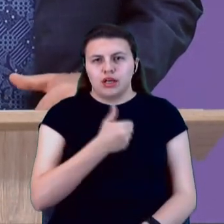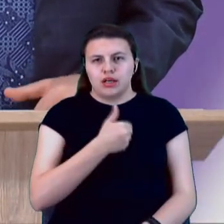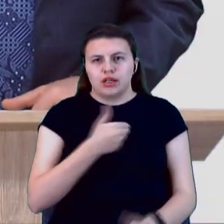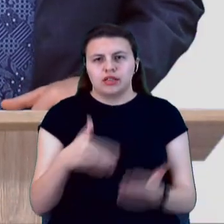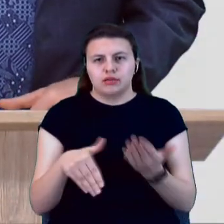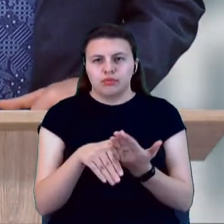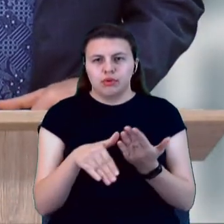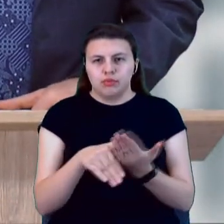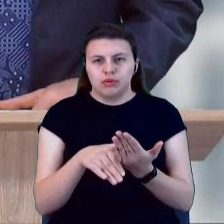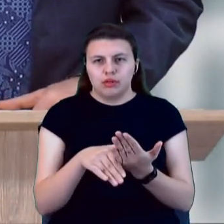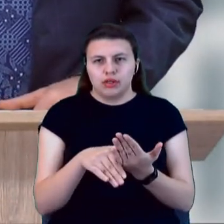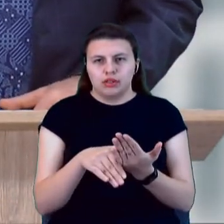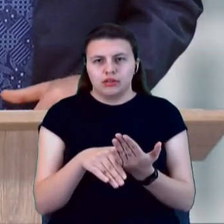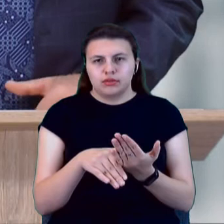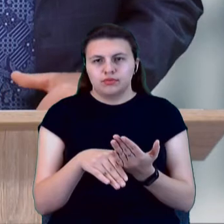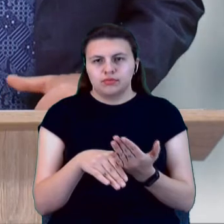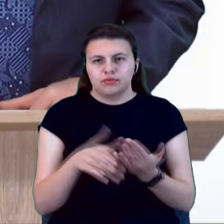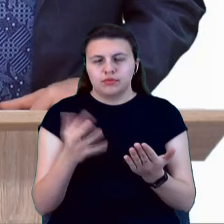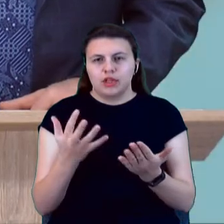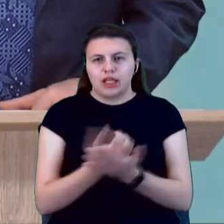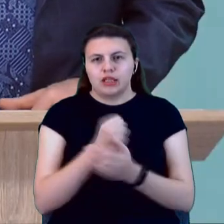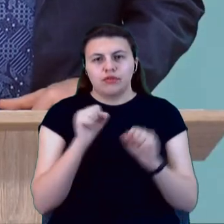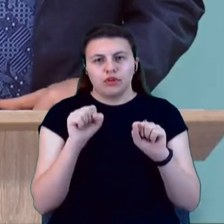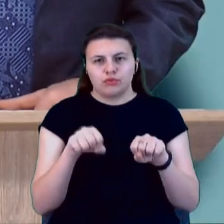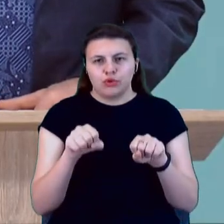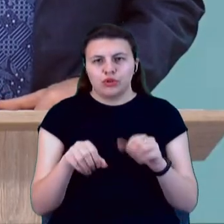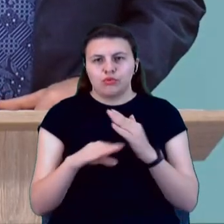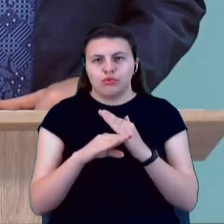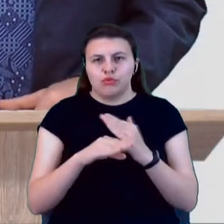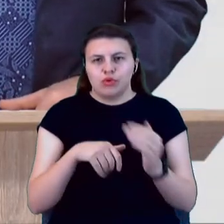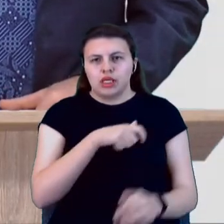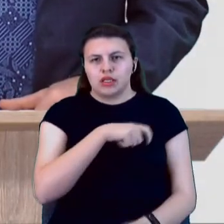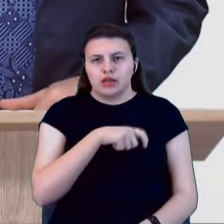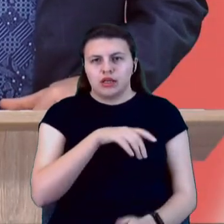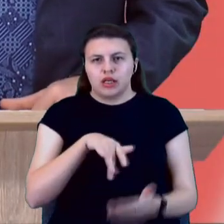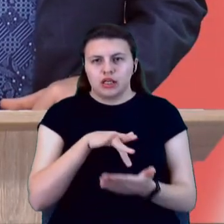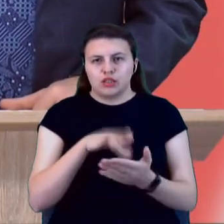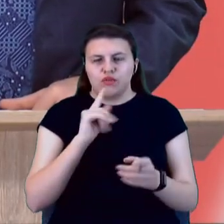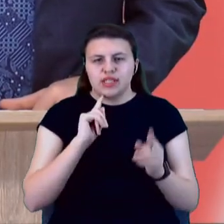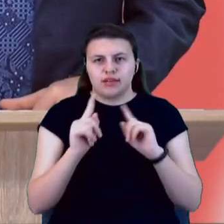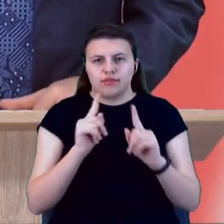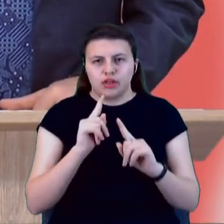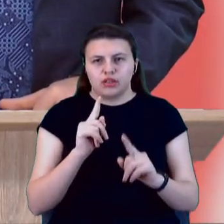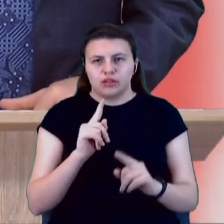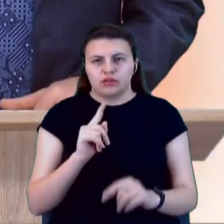помогать, изыскивать для этого возможности, опять же, с помощью депутатов городского совета, о